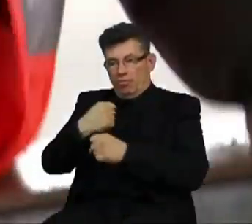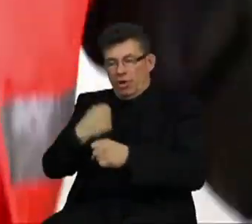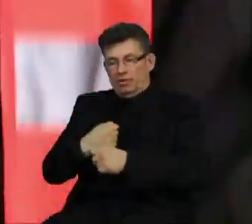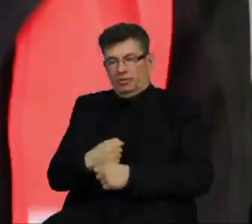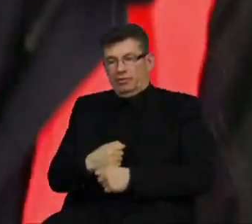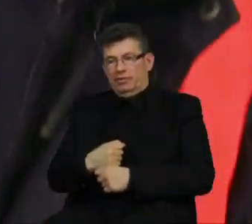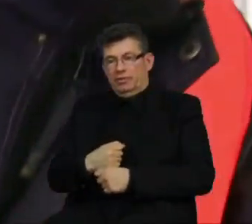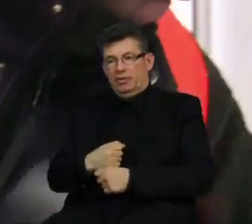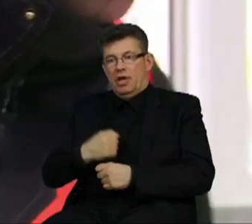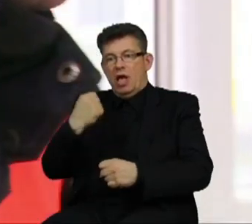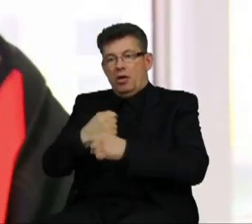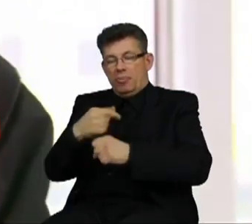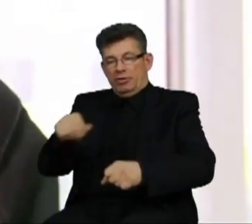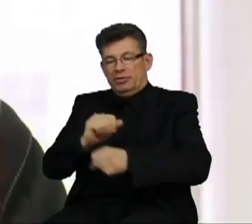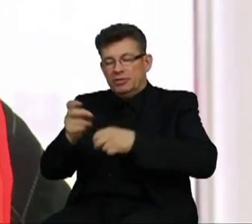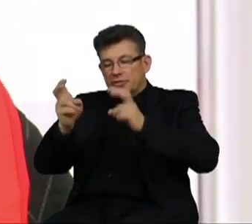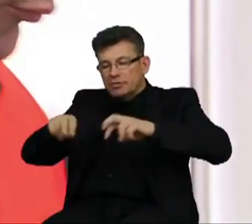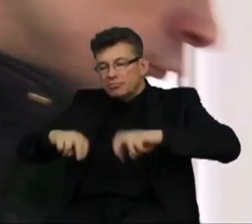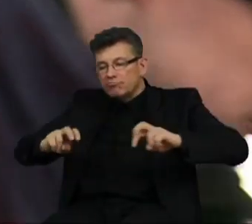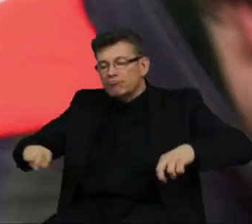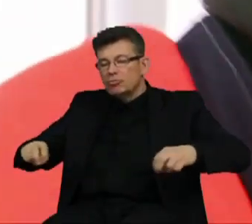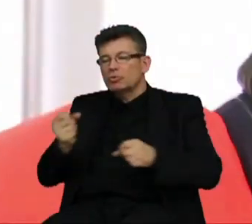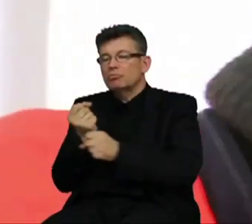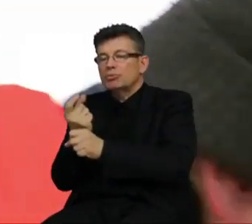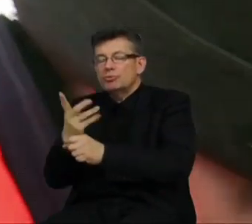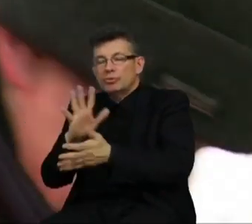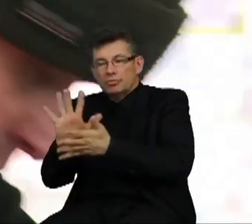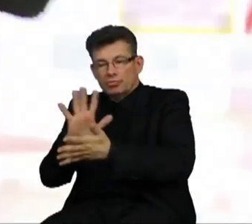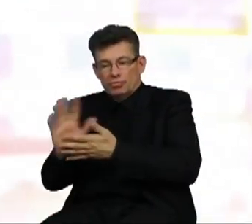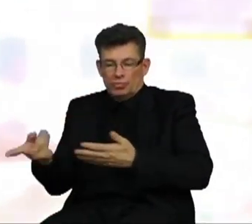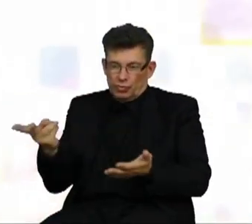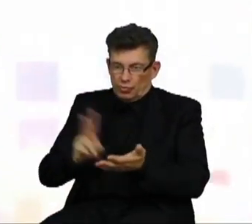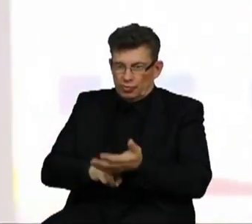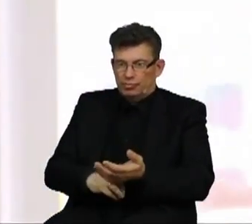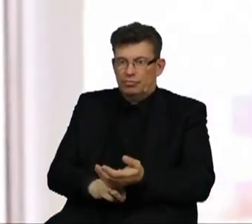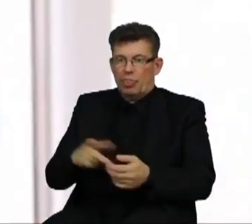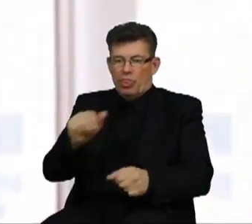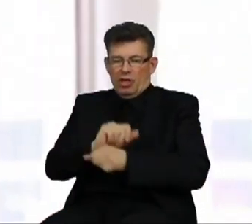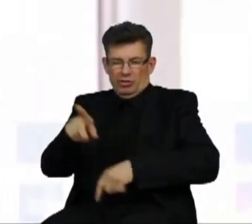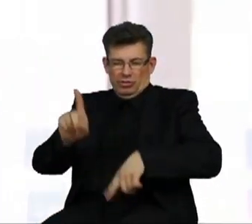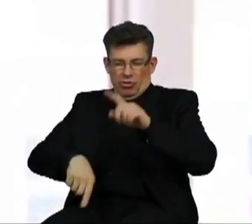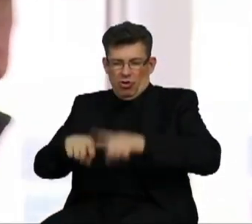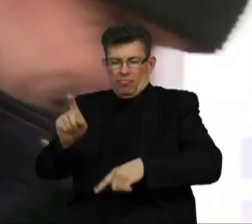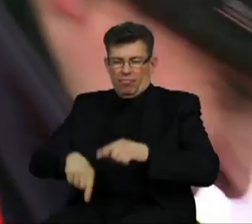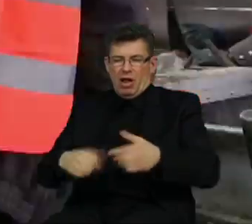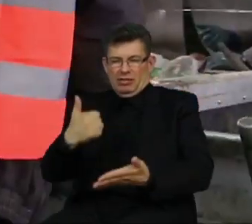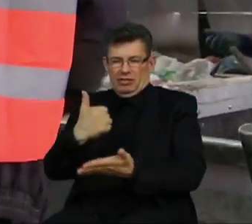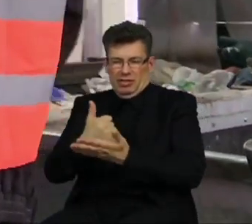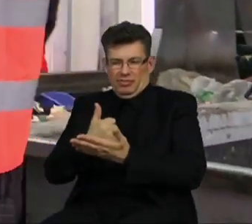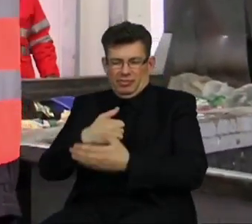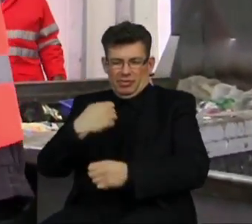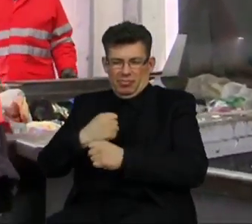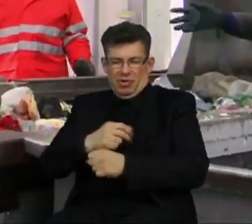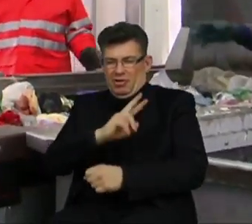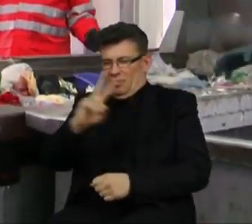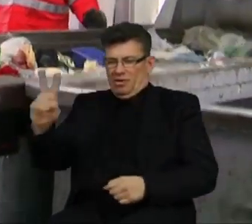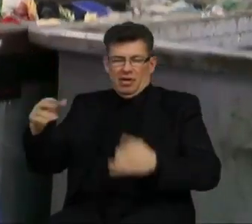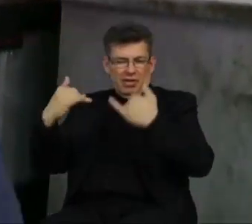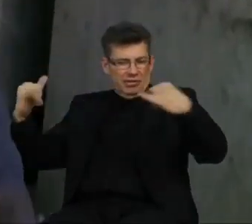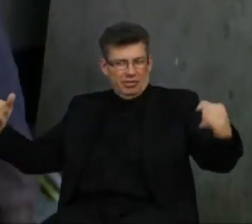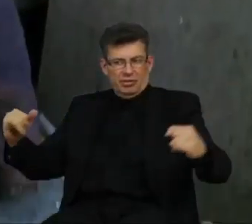Praca polega na sortowaniu surowców wtórnych. Jest to normalne, standardowe stanowisko, tak jak dla każdego innego